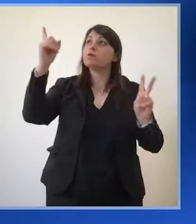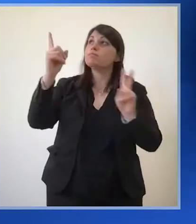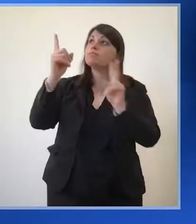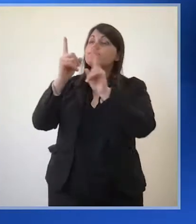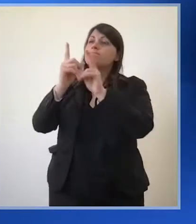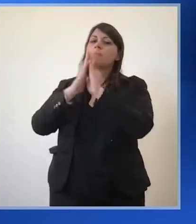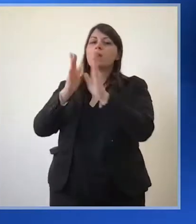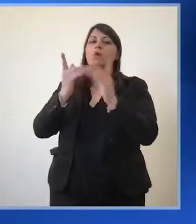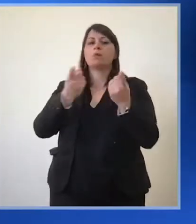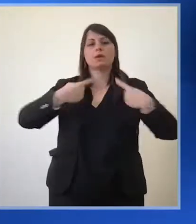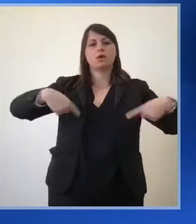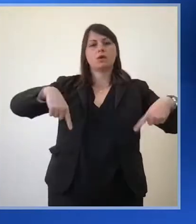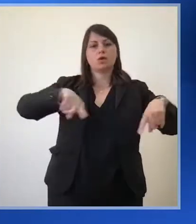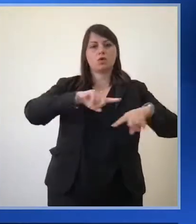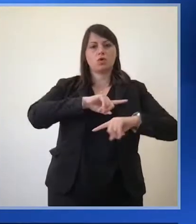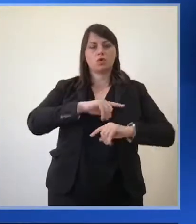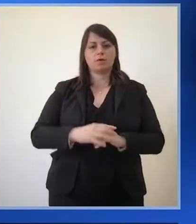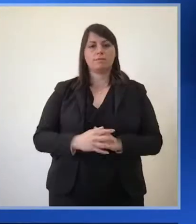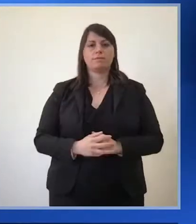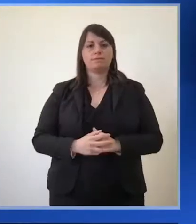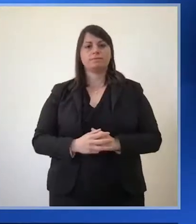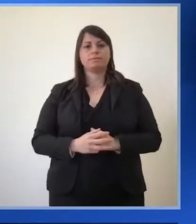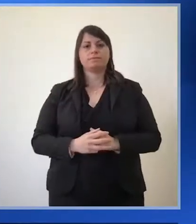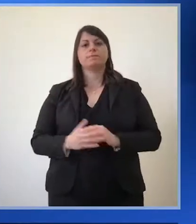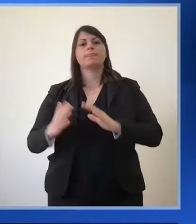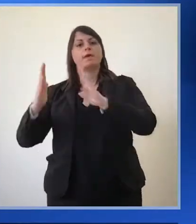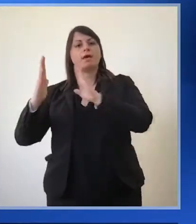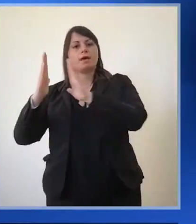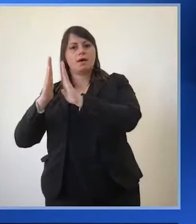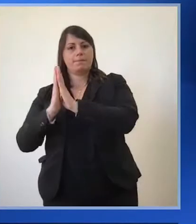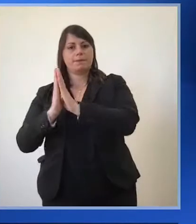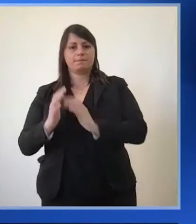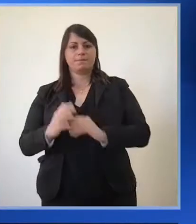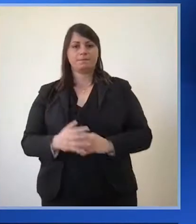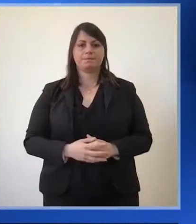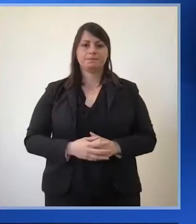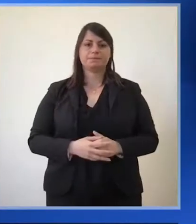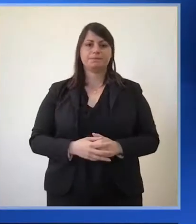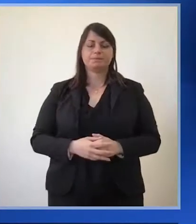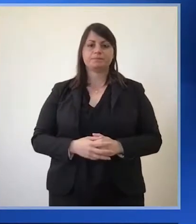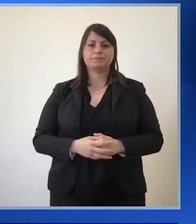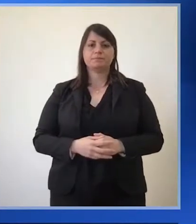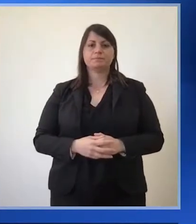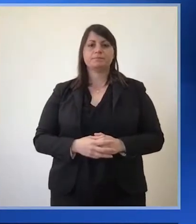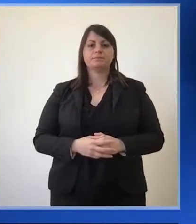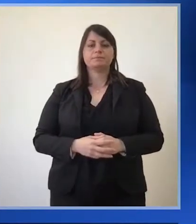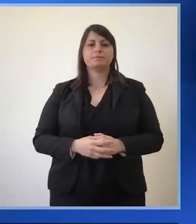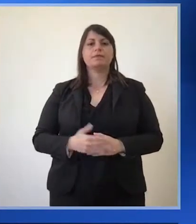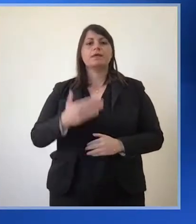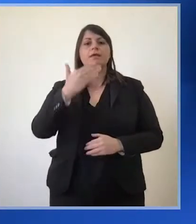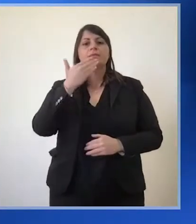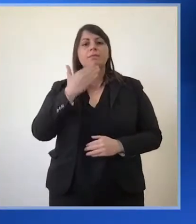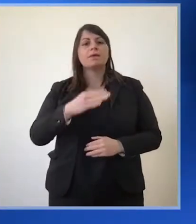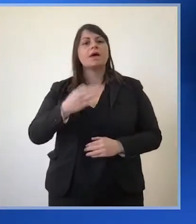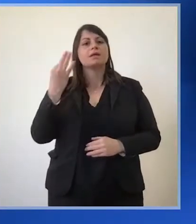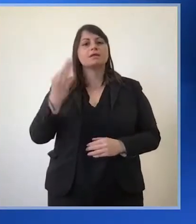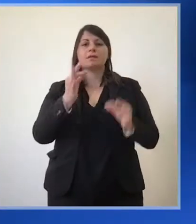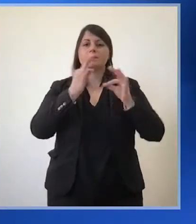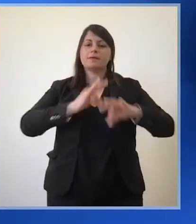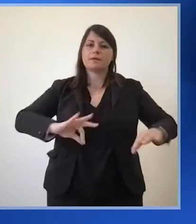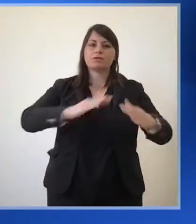ipse intercedam pro nobis ad Dominum. Amen. Precibus et meritis Beate Maria Semper